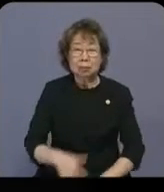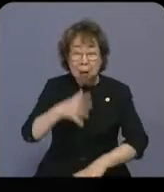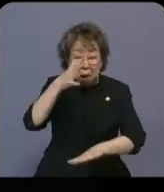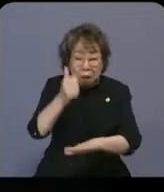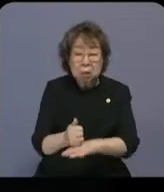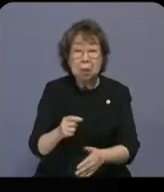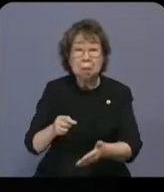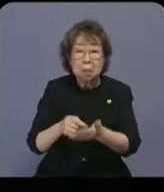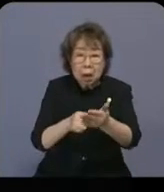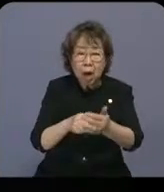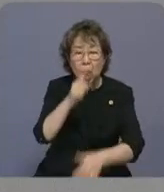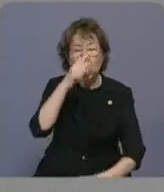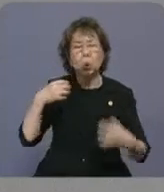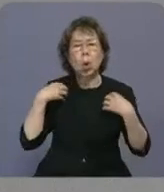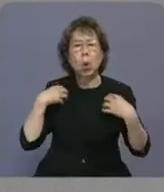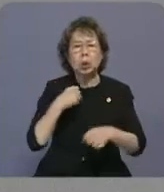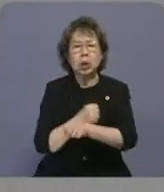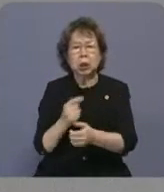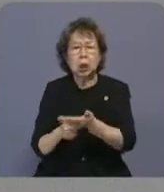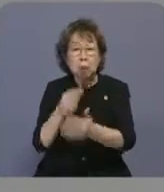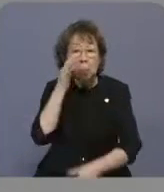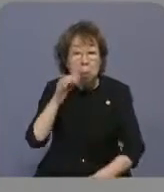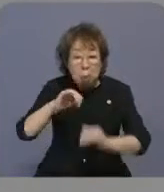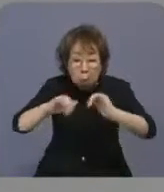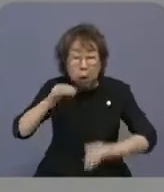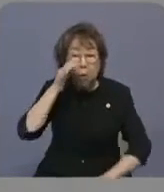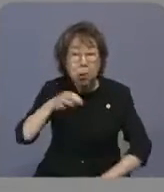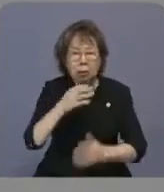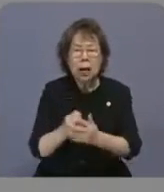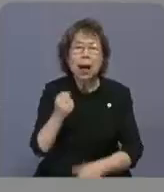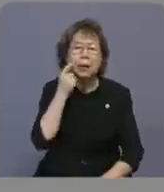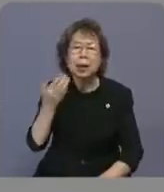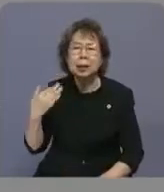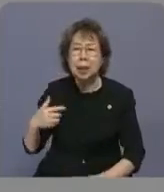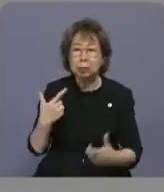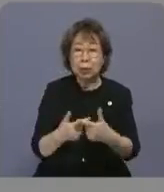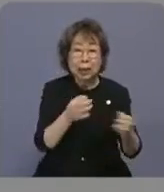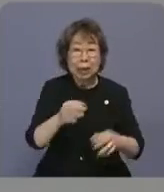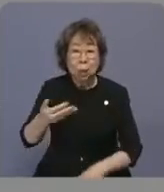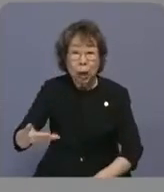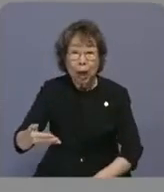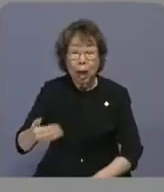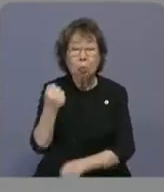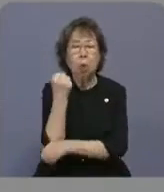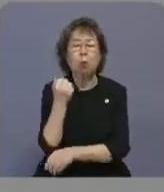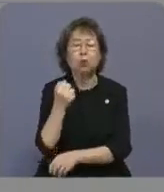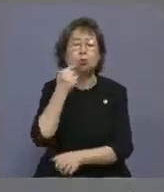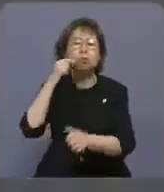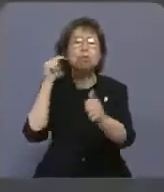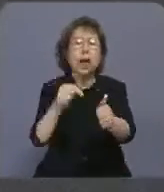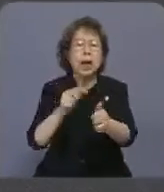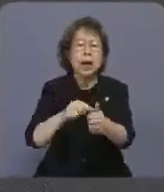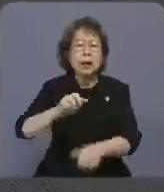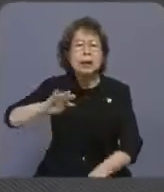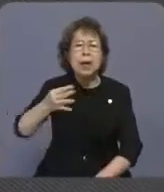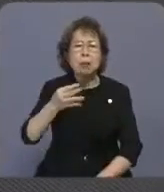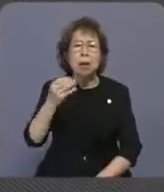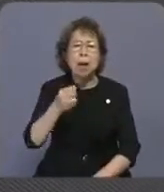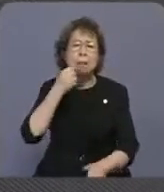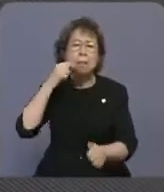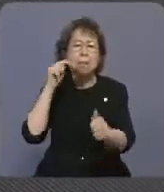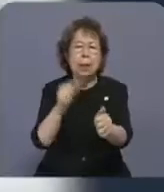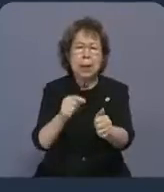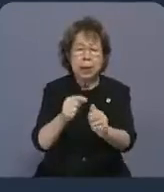진정을 접수한 노동청이 현장 조사를 벌였고 지난달 부산시 낙동강관리본부에 과태료 400만 원을